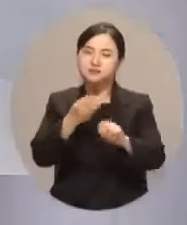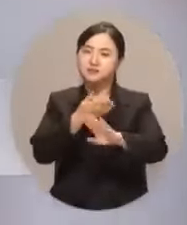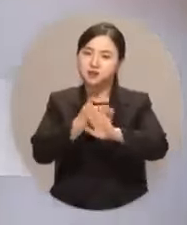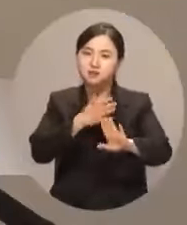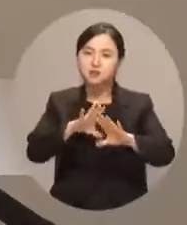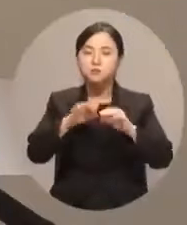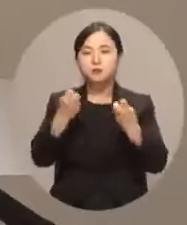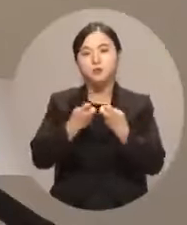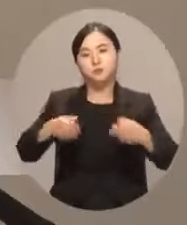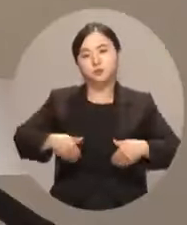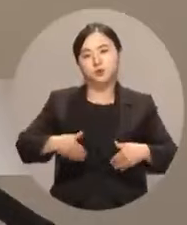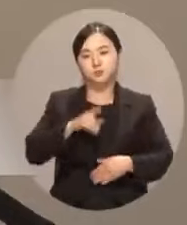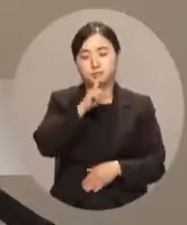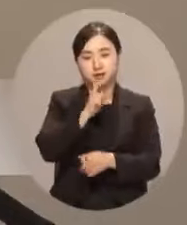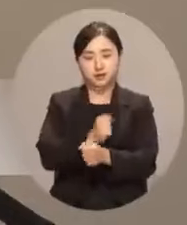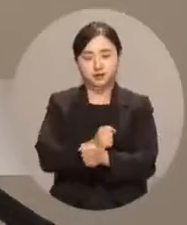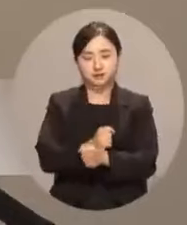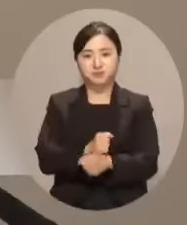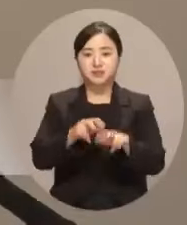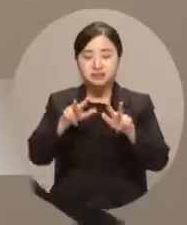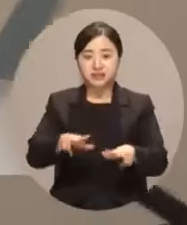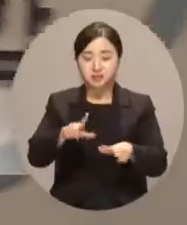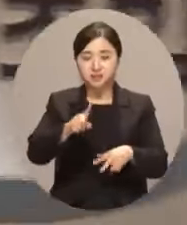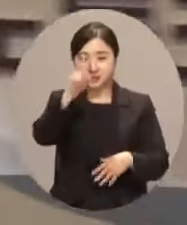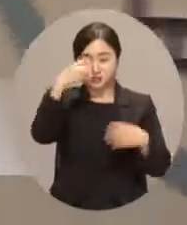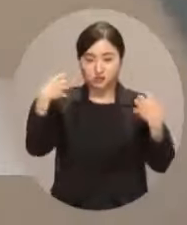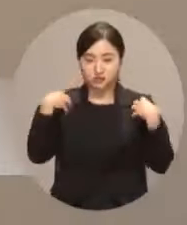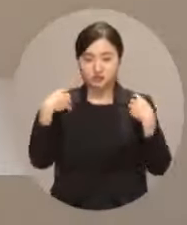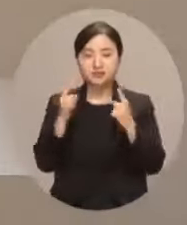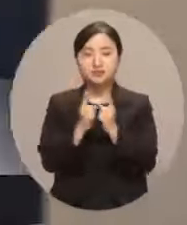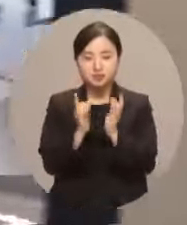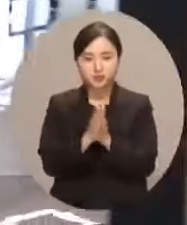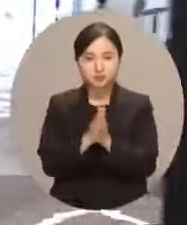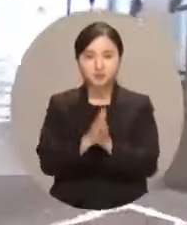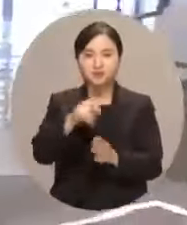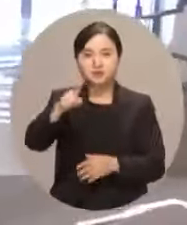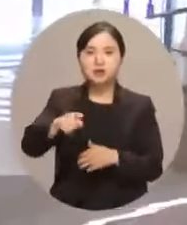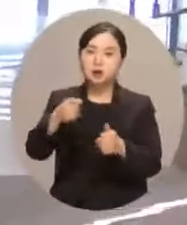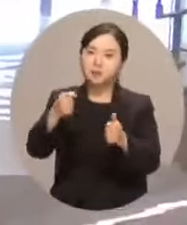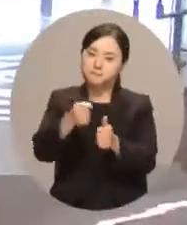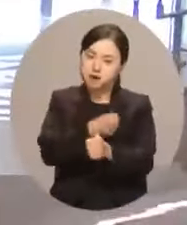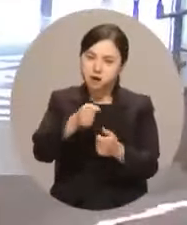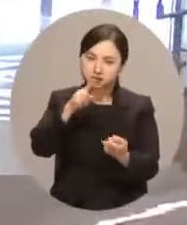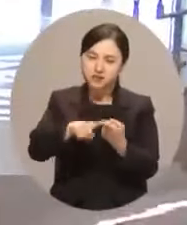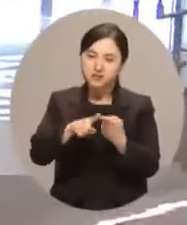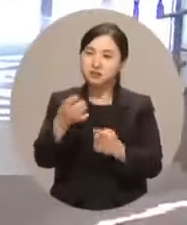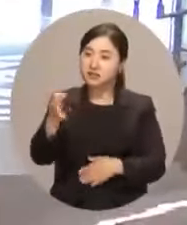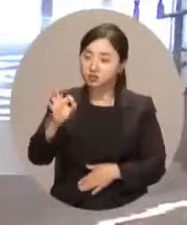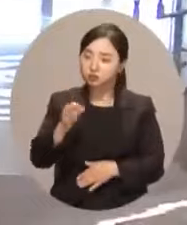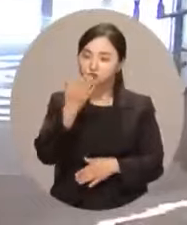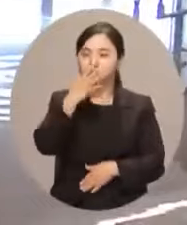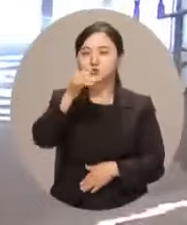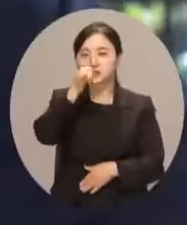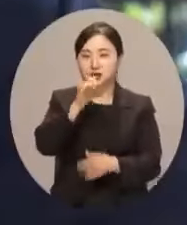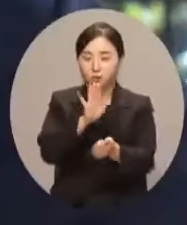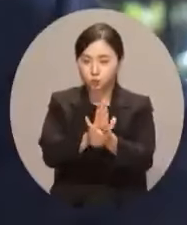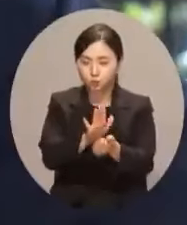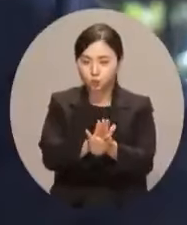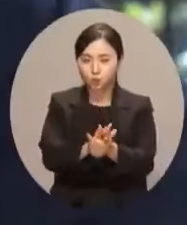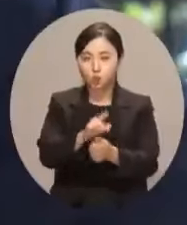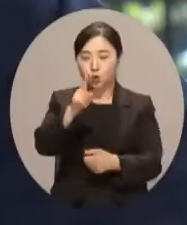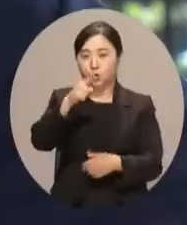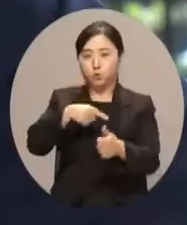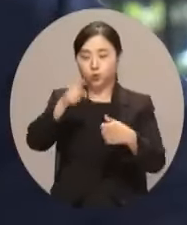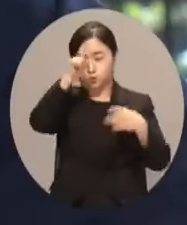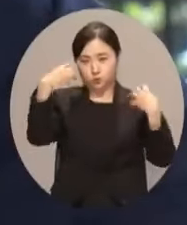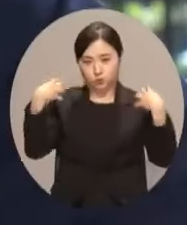말합니다. 이제는 지자체가 나서 보호자가 학대와 방임을 인정하도록 조치하고 교육당국도 책임